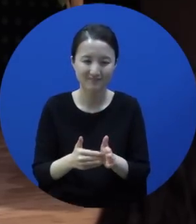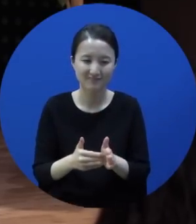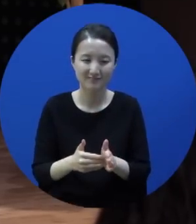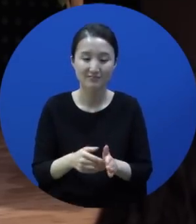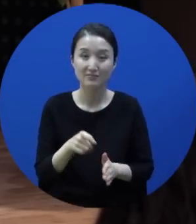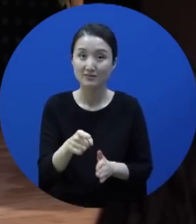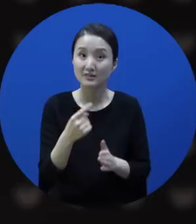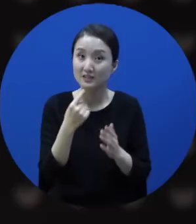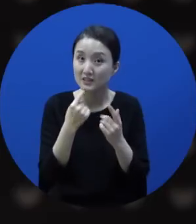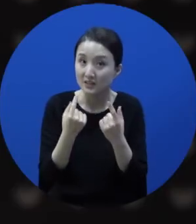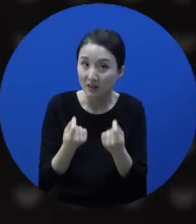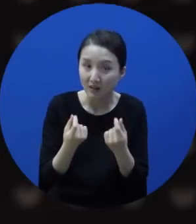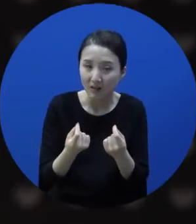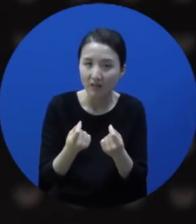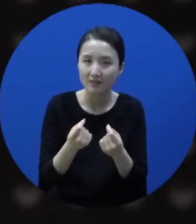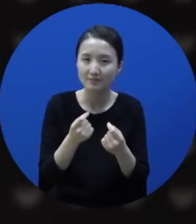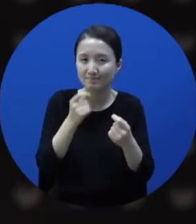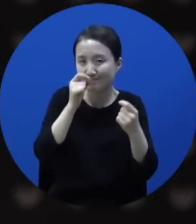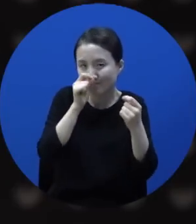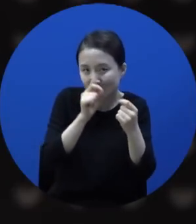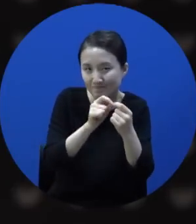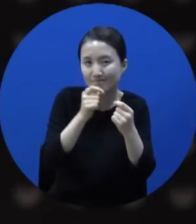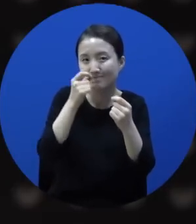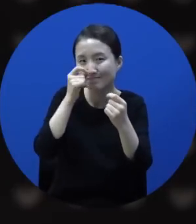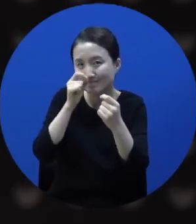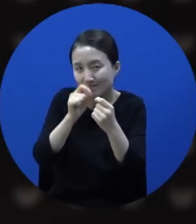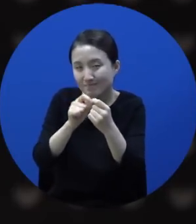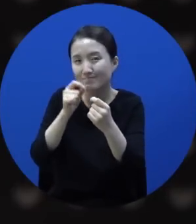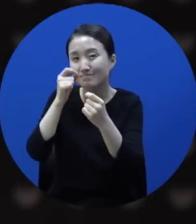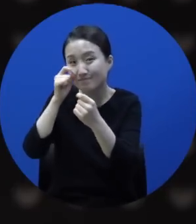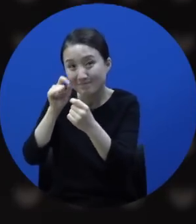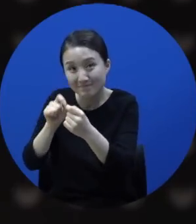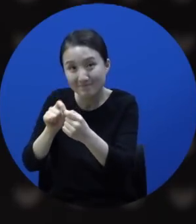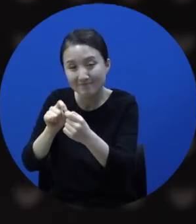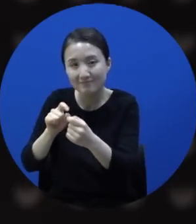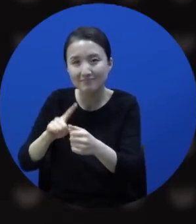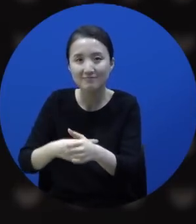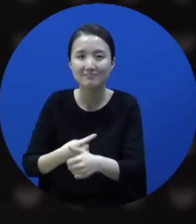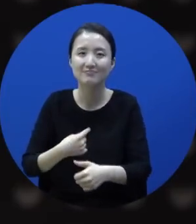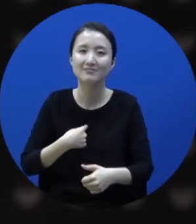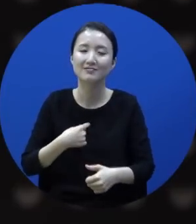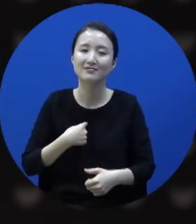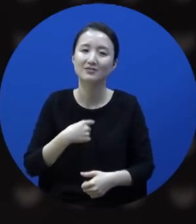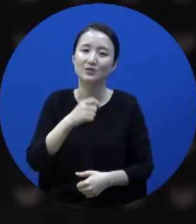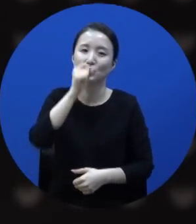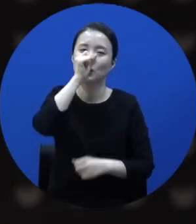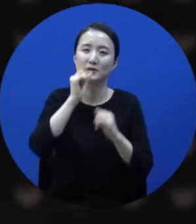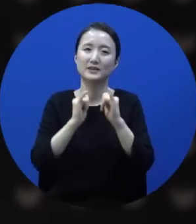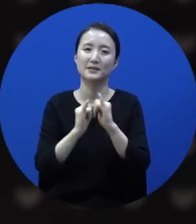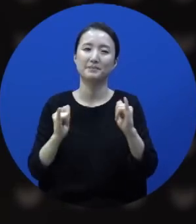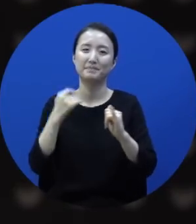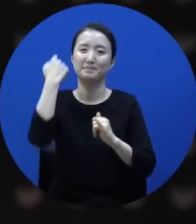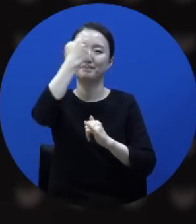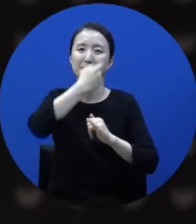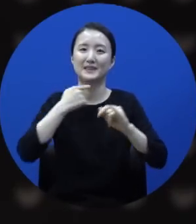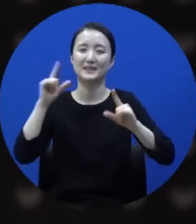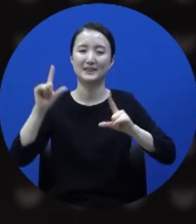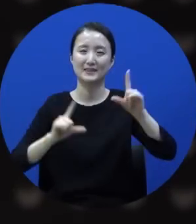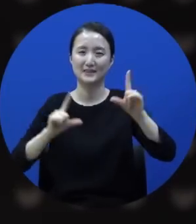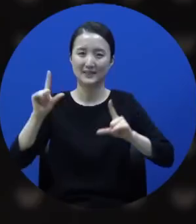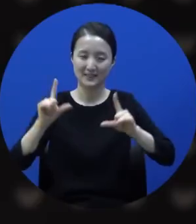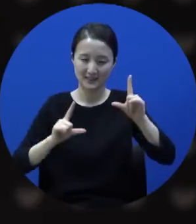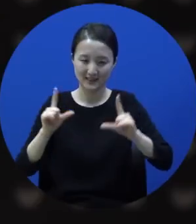했습니다. 근데 그런 관계 맺기를 하나하나 해가는 그런 일상 속의 소소함이 저를 되게 좋은 사람으로